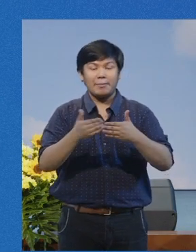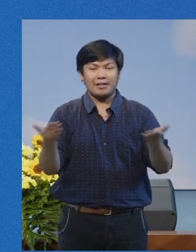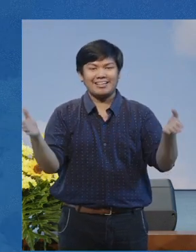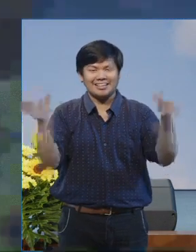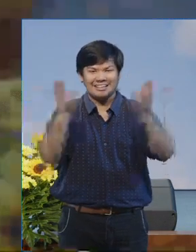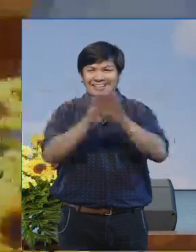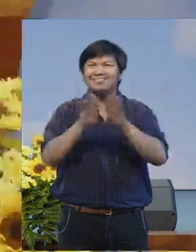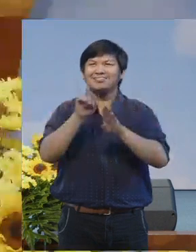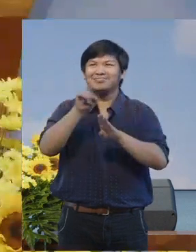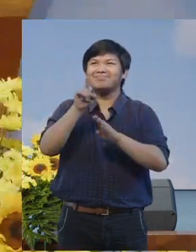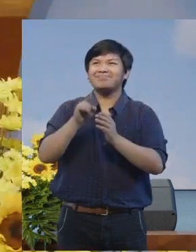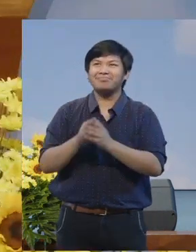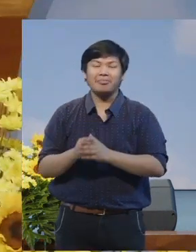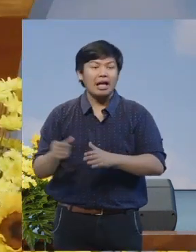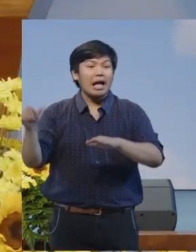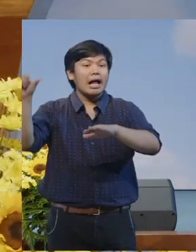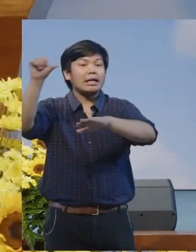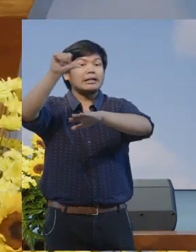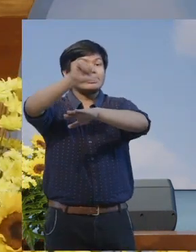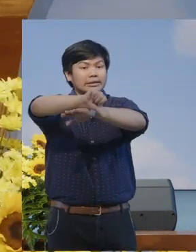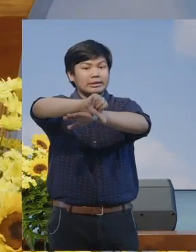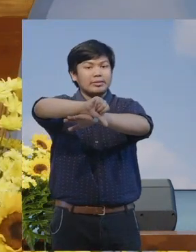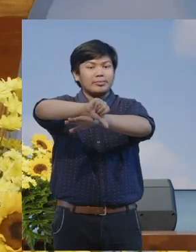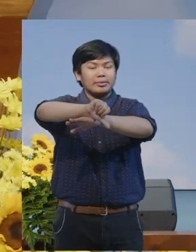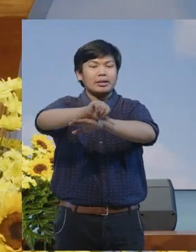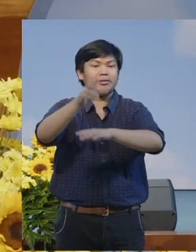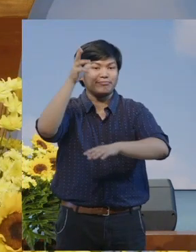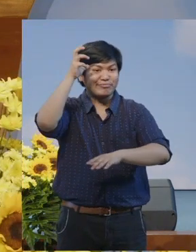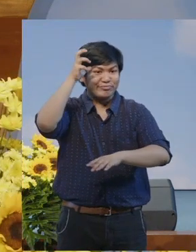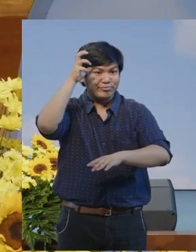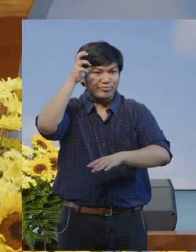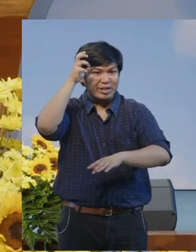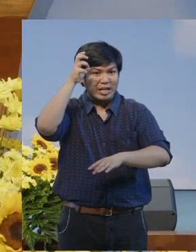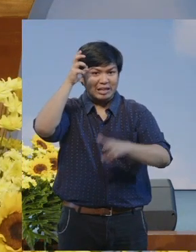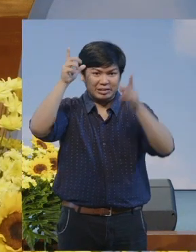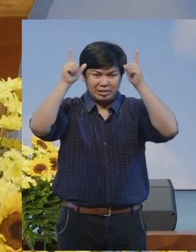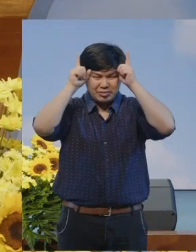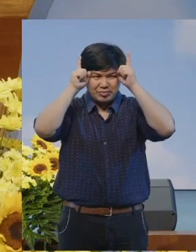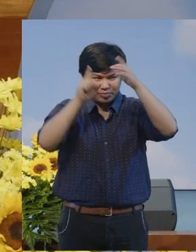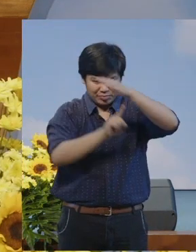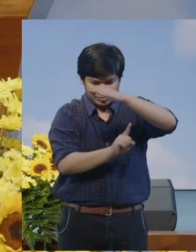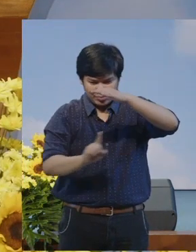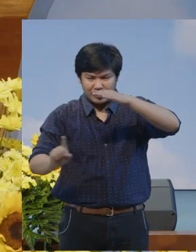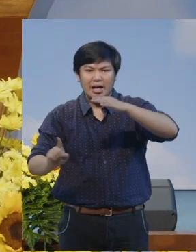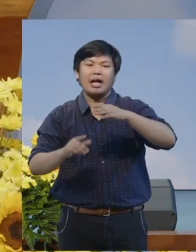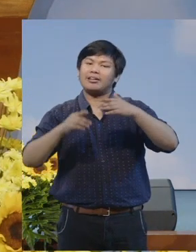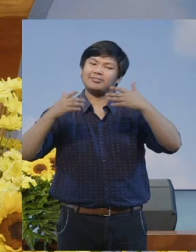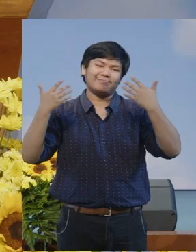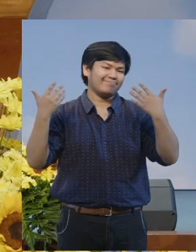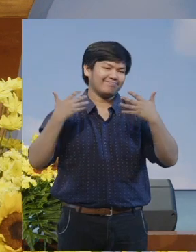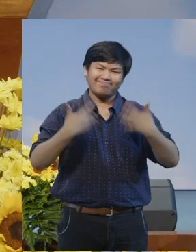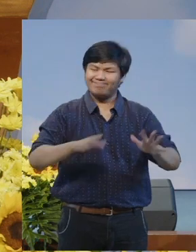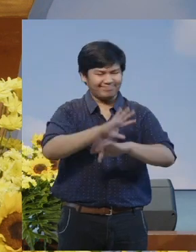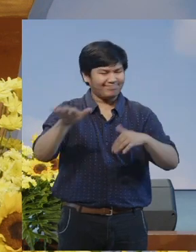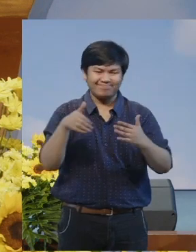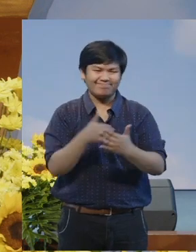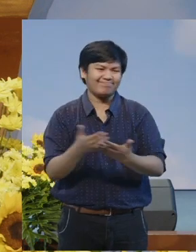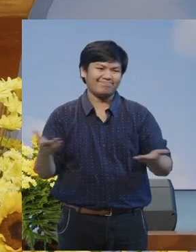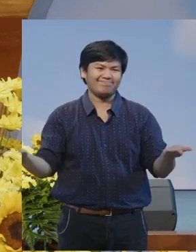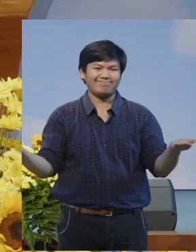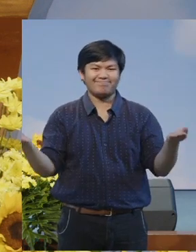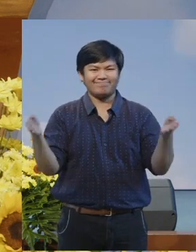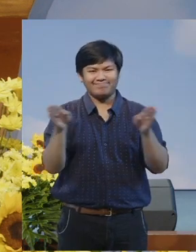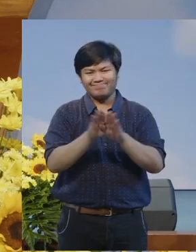ni Satanas at ng mga demonyo. Talo na po sila. Una, dahil sa Diyos. Sa Genesis 3:15 pa